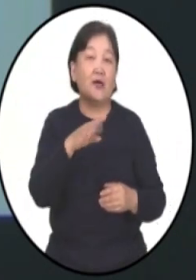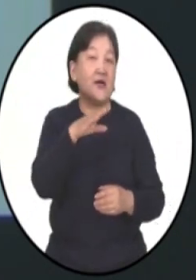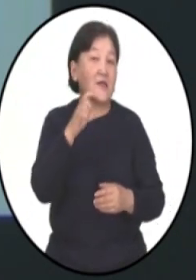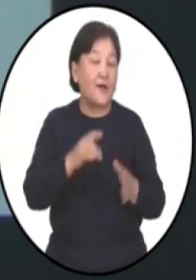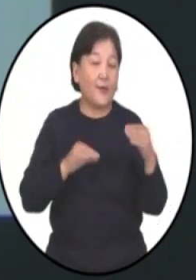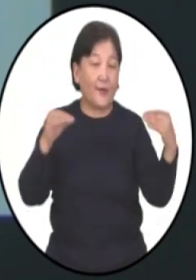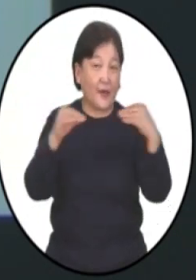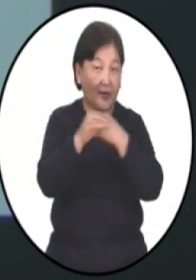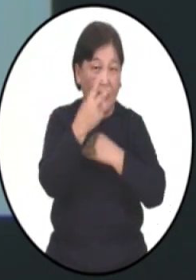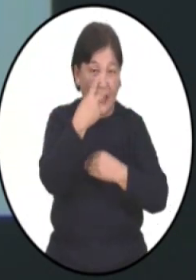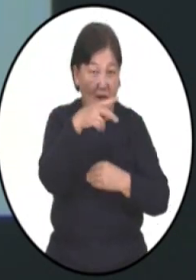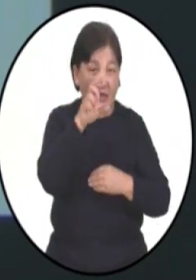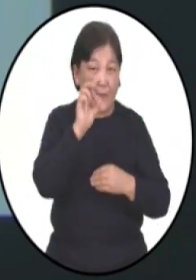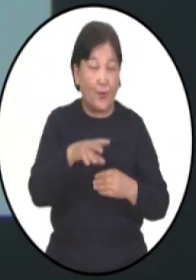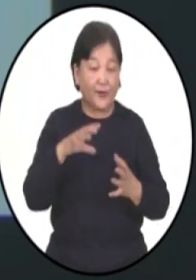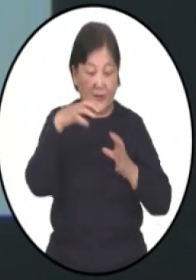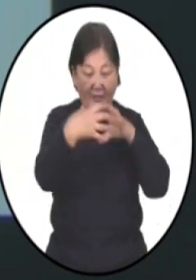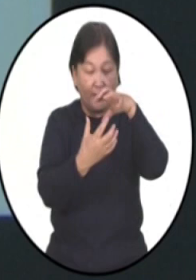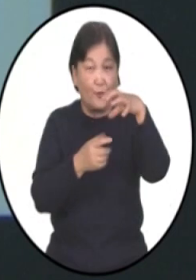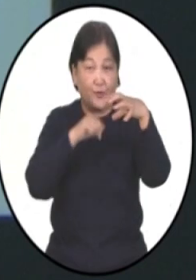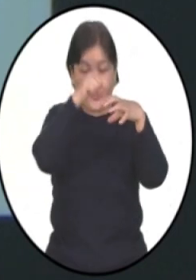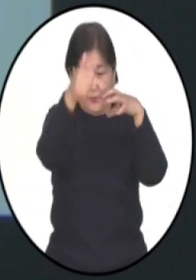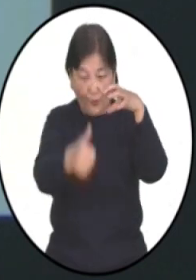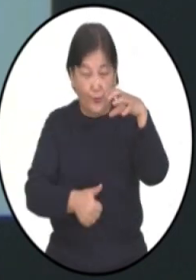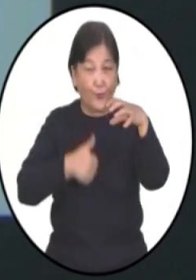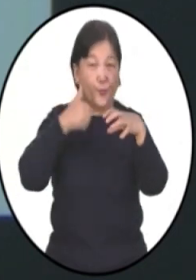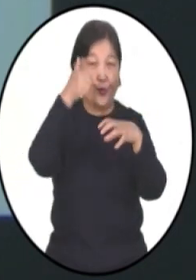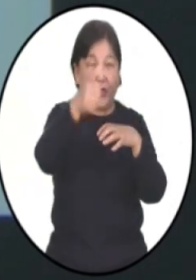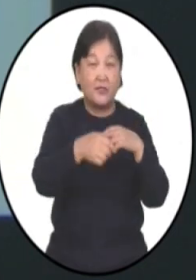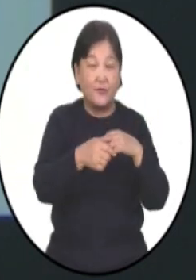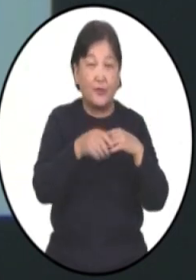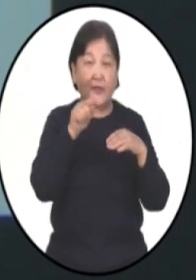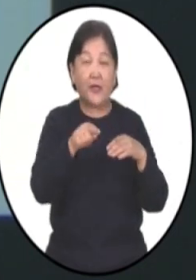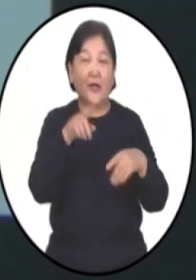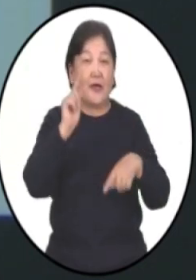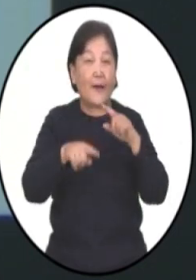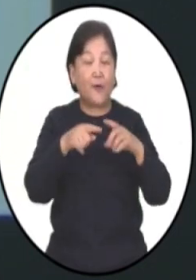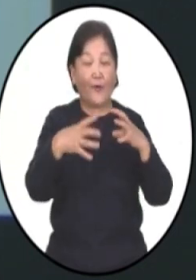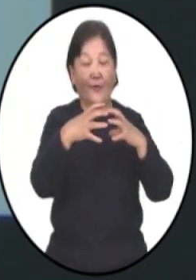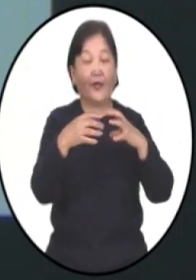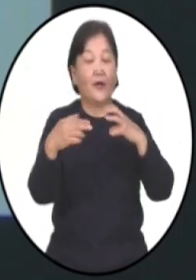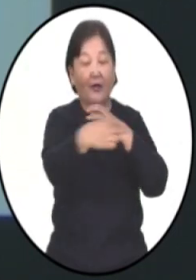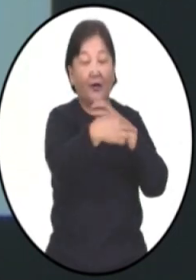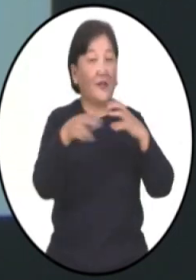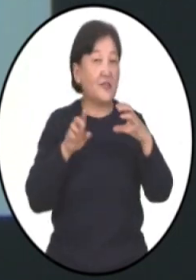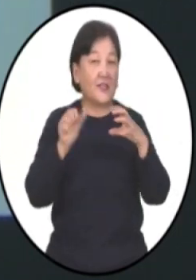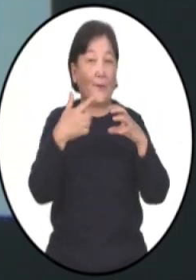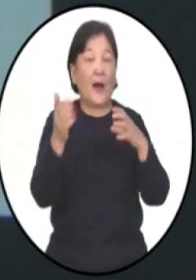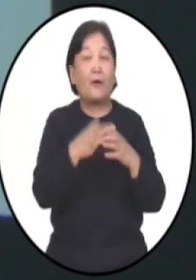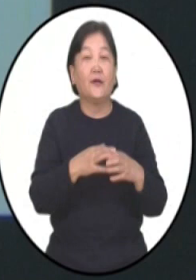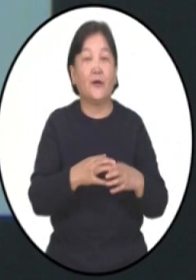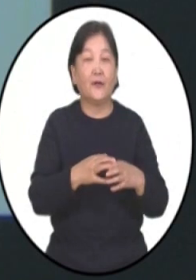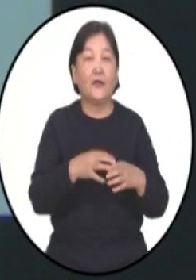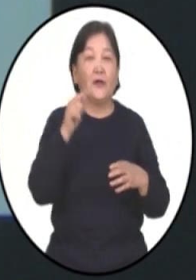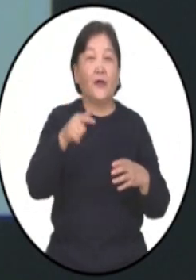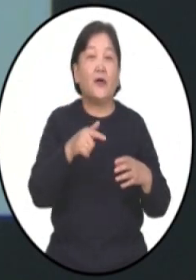бол хэдхэн газар баг хөгжсөн харагдаж байна. За энэ Аз тэвдэл Сибир,